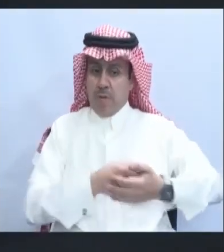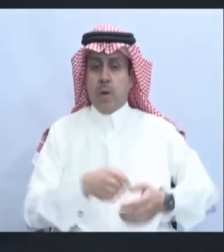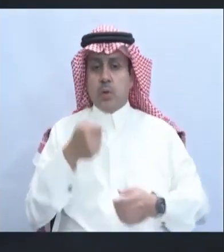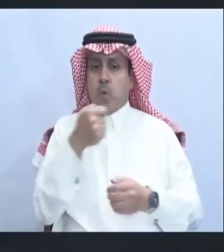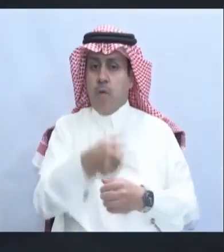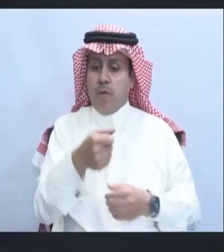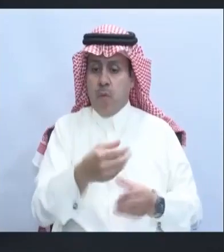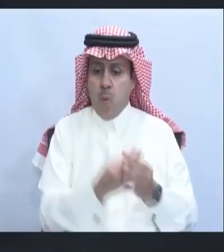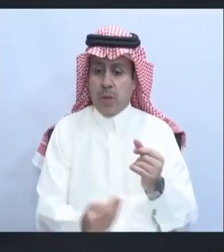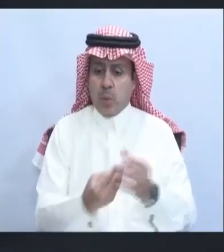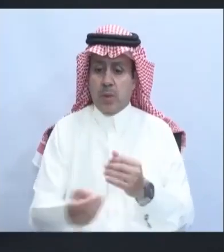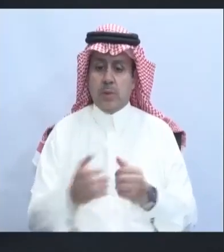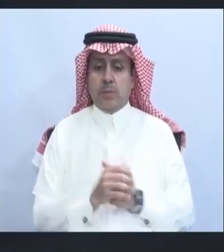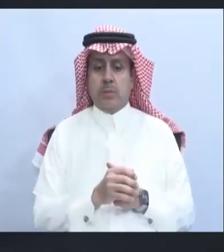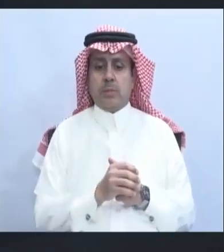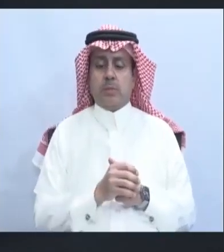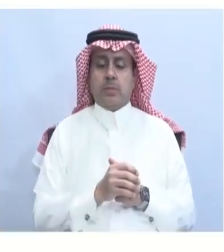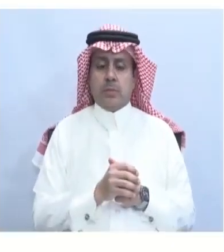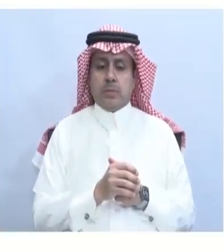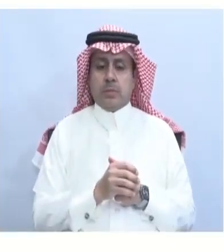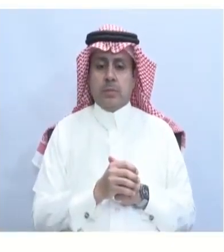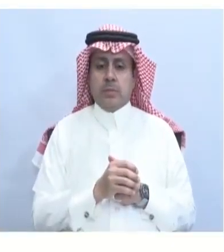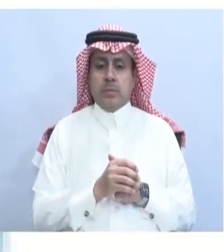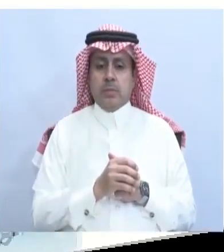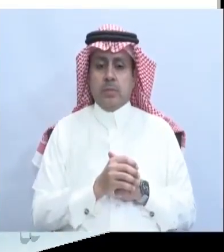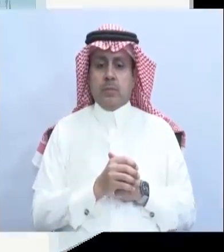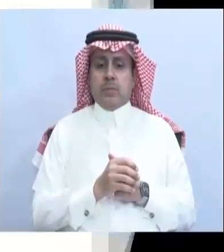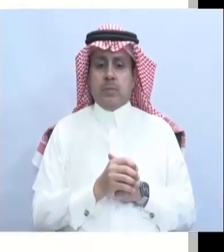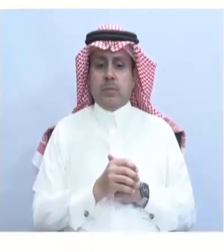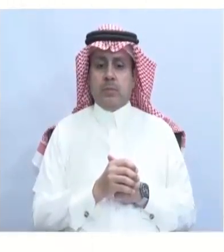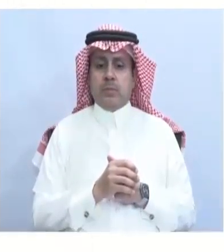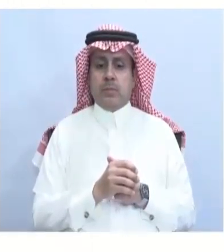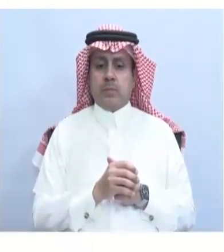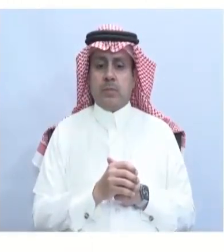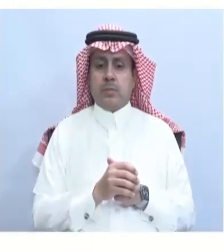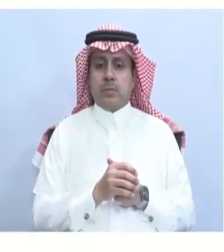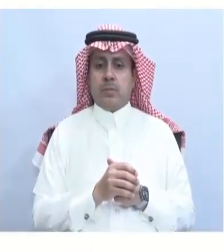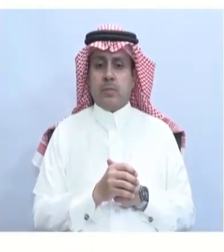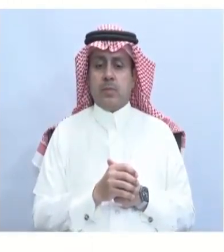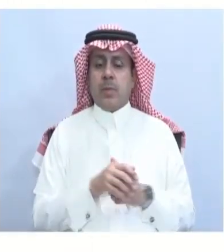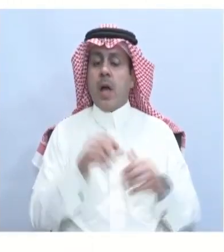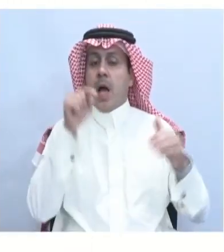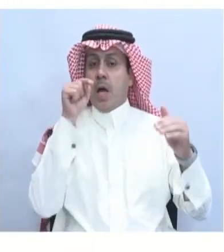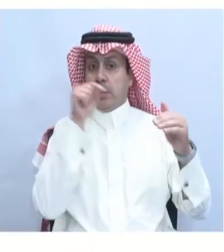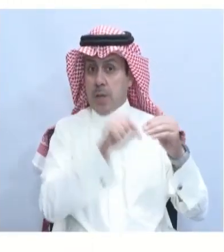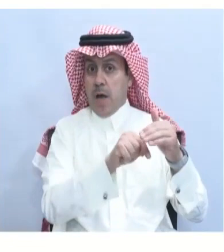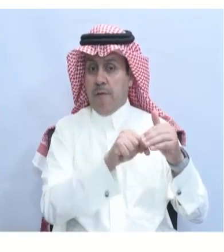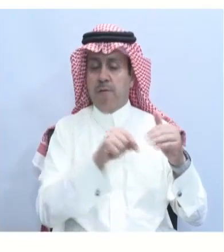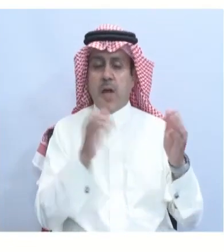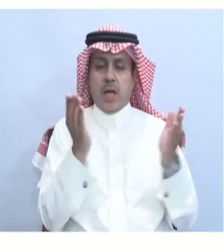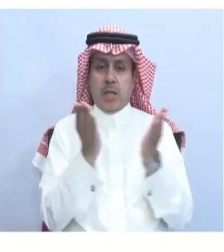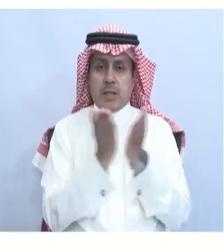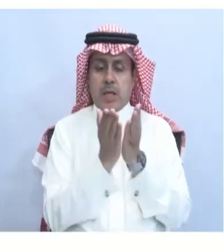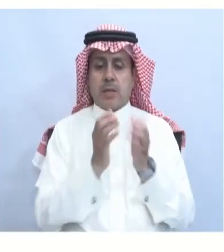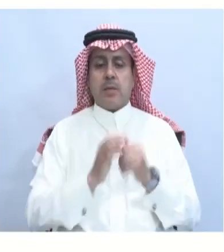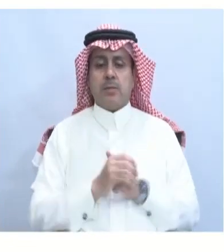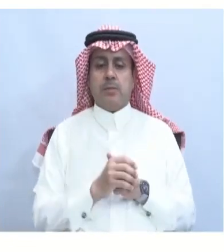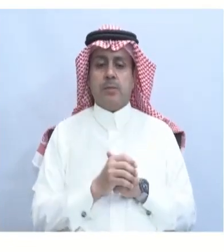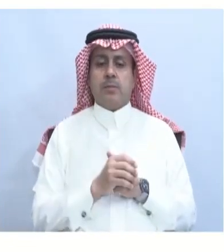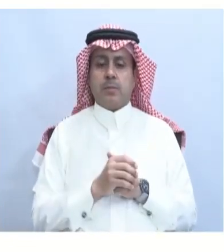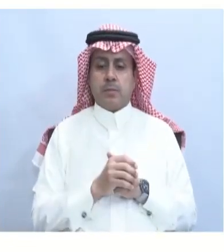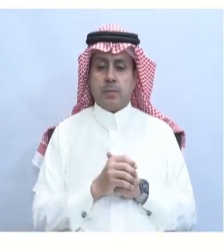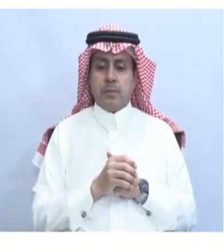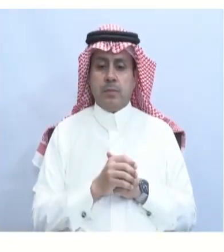كما هو معلوم هو عن العده ناتي واياكم ايها الطلاب للوقوف على ابرز واهم الاهداف